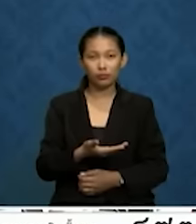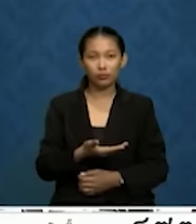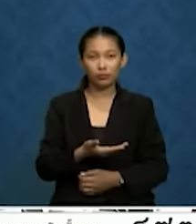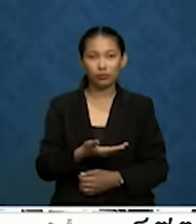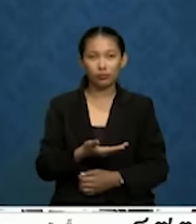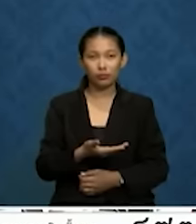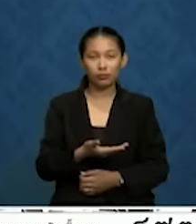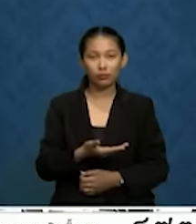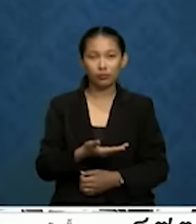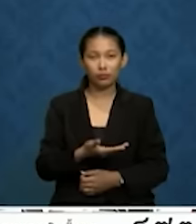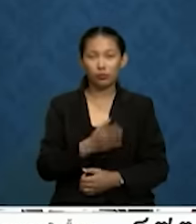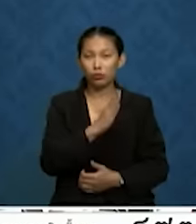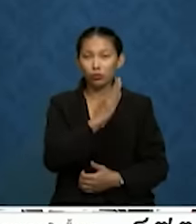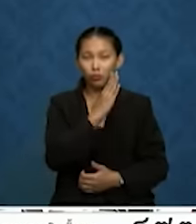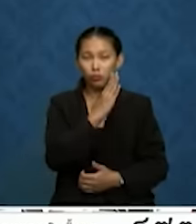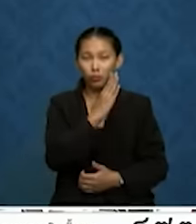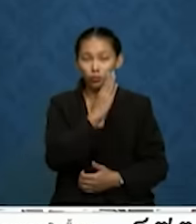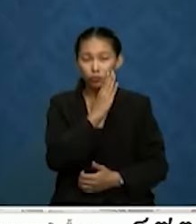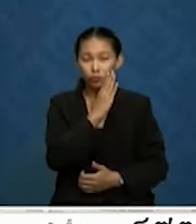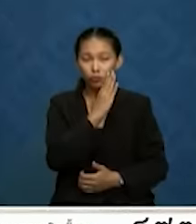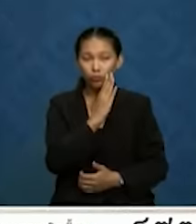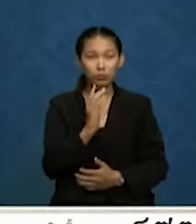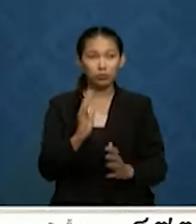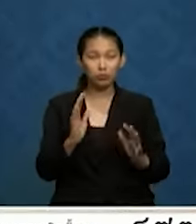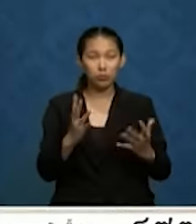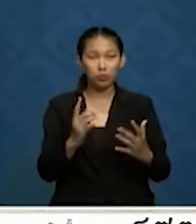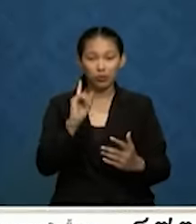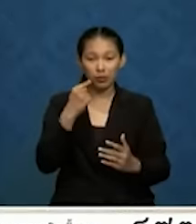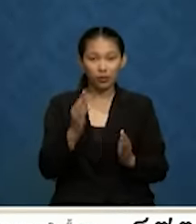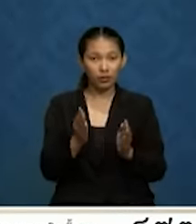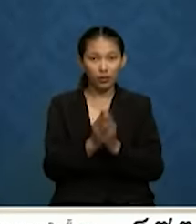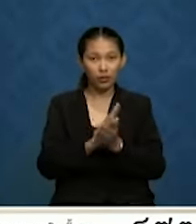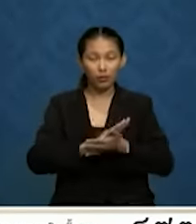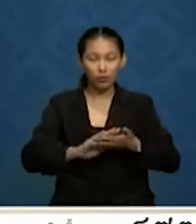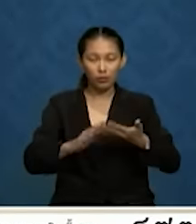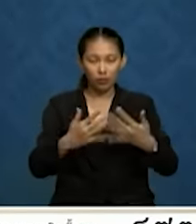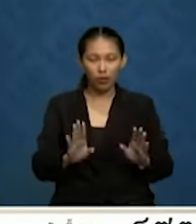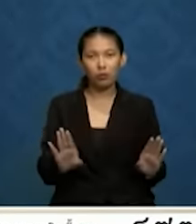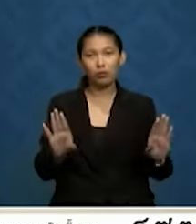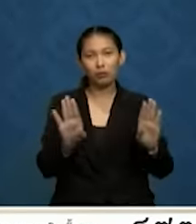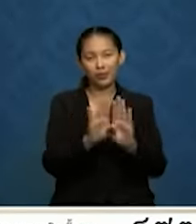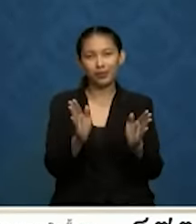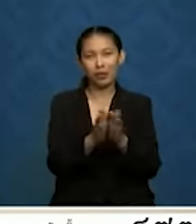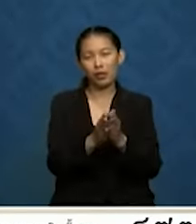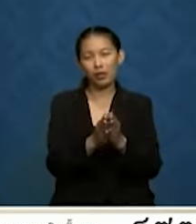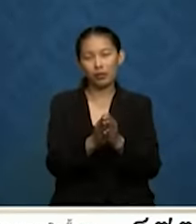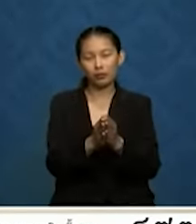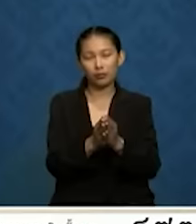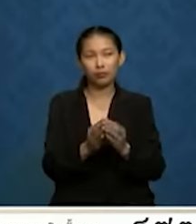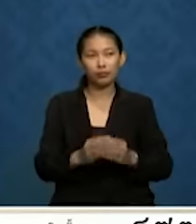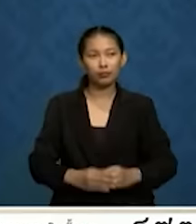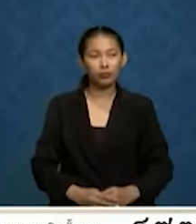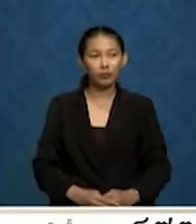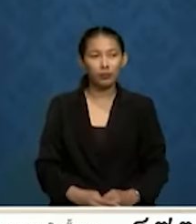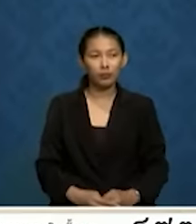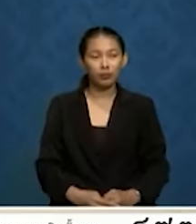ครับถ้าไม่มีผู้ที่ยังไม่ลงคะแนนหมดลงคะแนนหมดแล้วก็ถือว่าปิดการลงคะแนนนะครับ